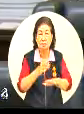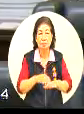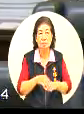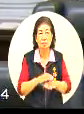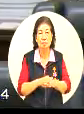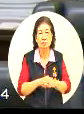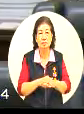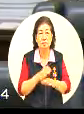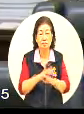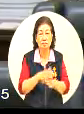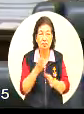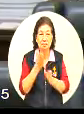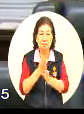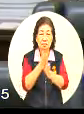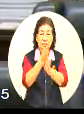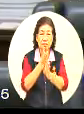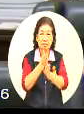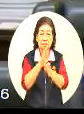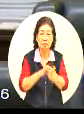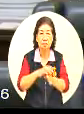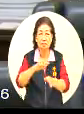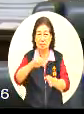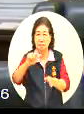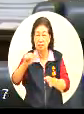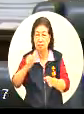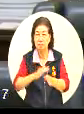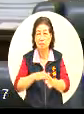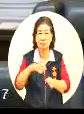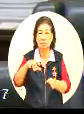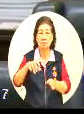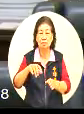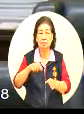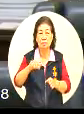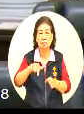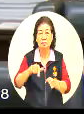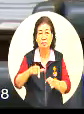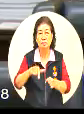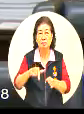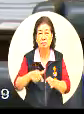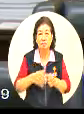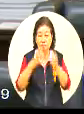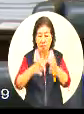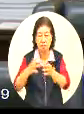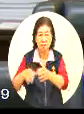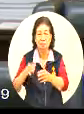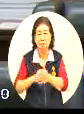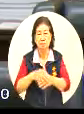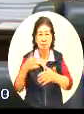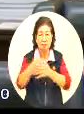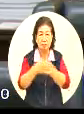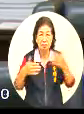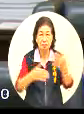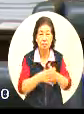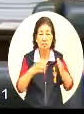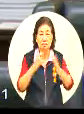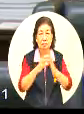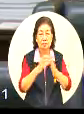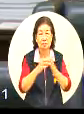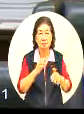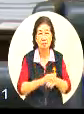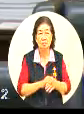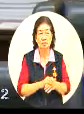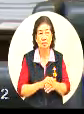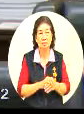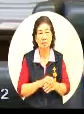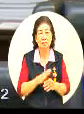那个货柜顶顶加的设施，还有以及我们的交通局，哦，那是不